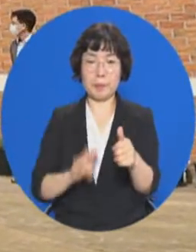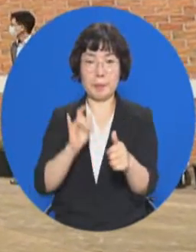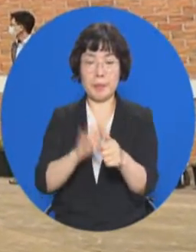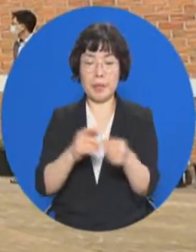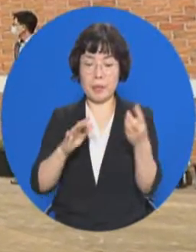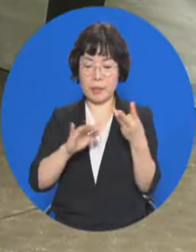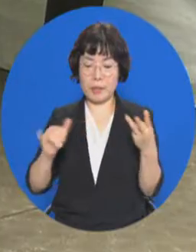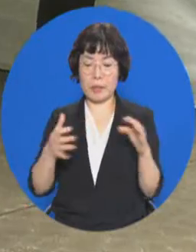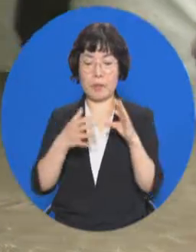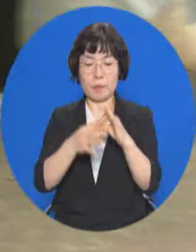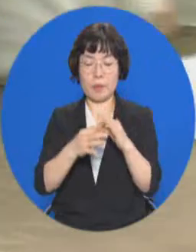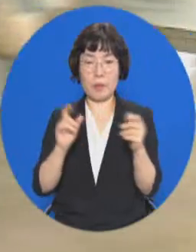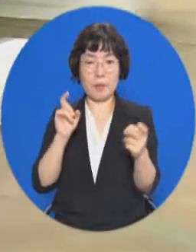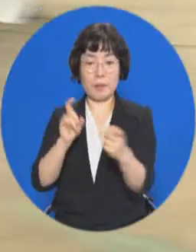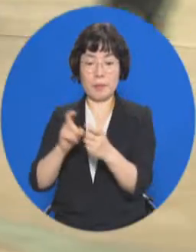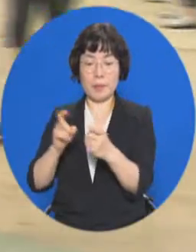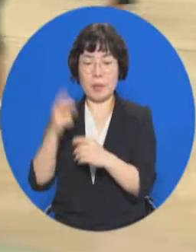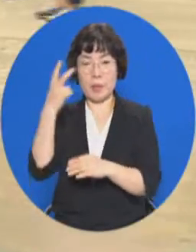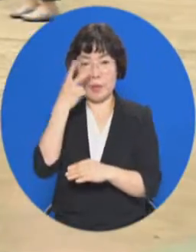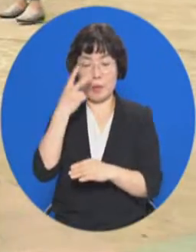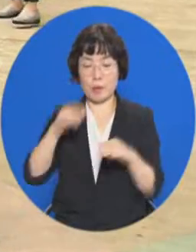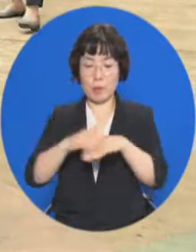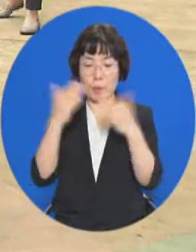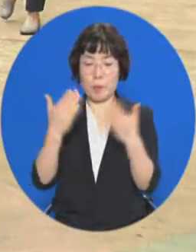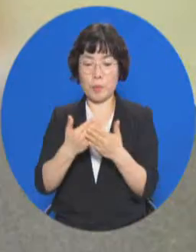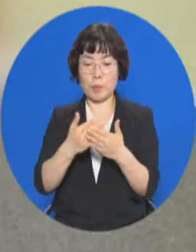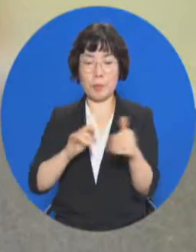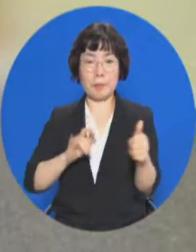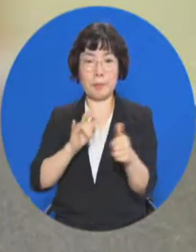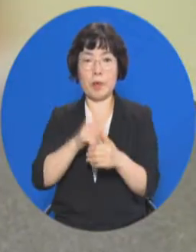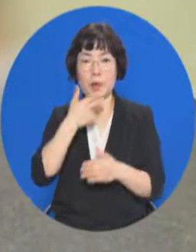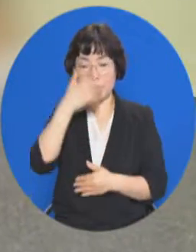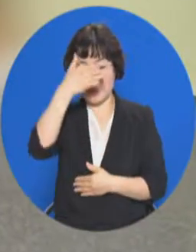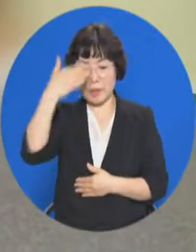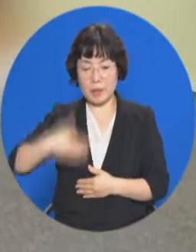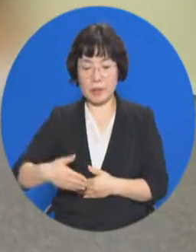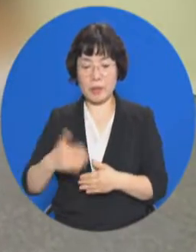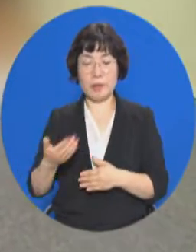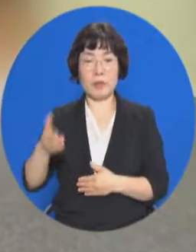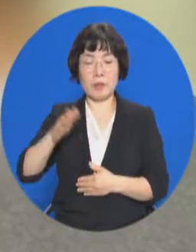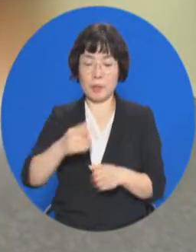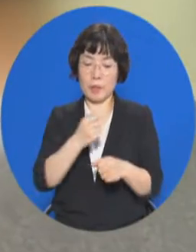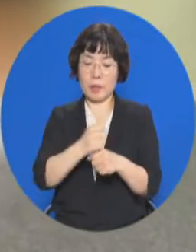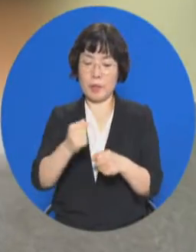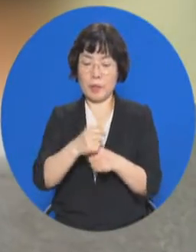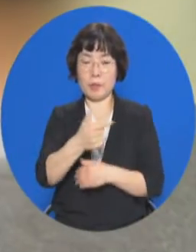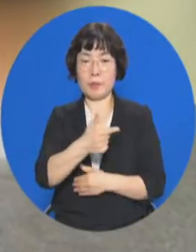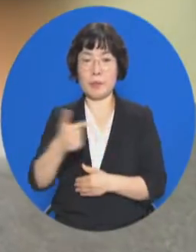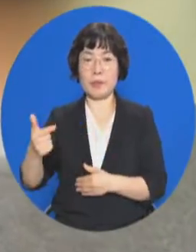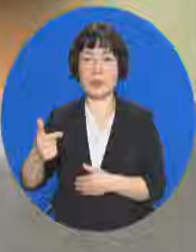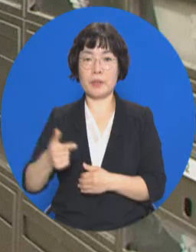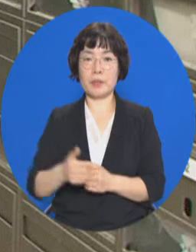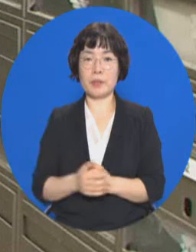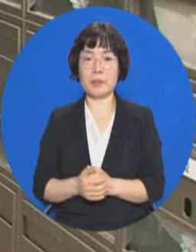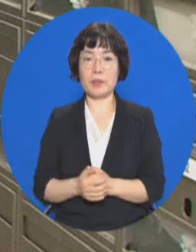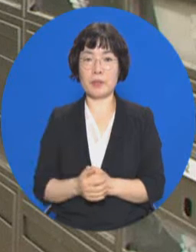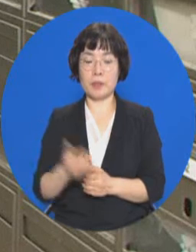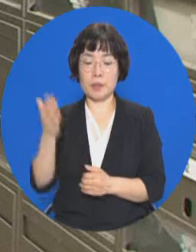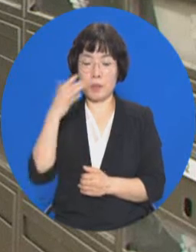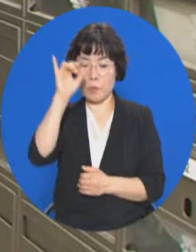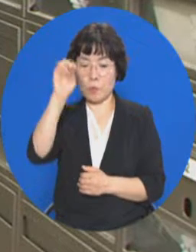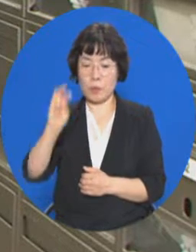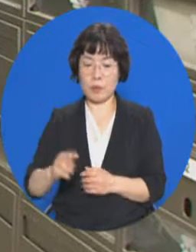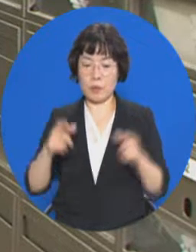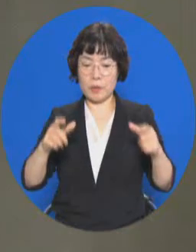확진자 3명과 관련한 접촉자 검사에서 전원 음성이 나오면서 안도했던 지역민들의 당혹감은 커지고 있습니다. 최근